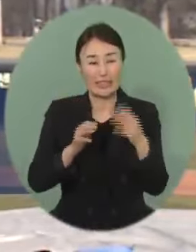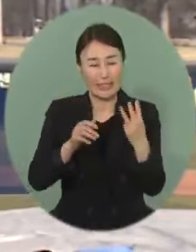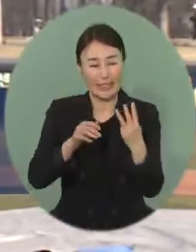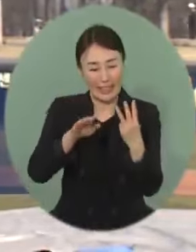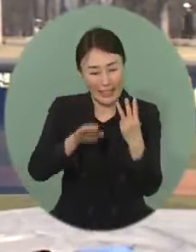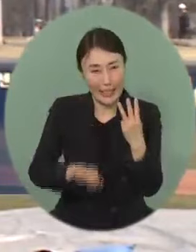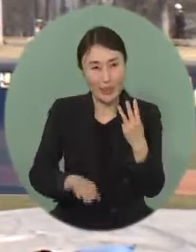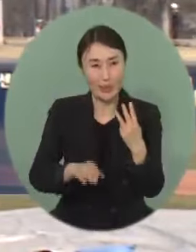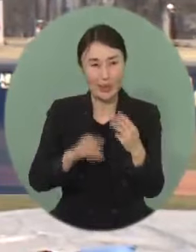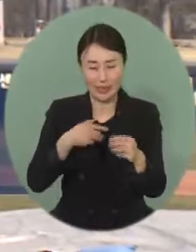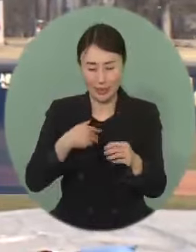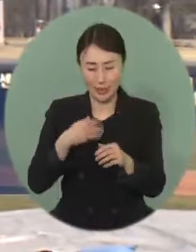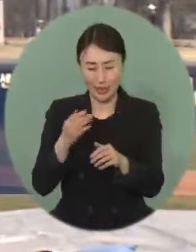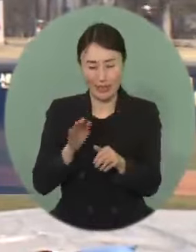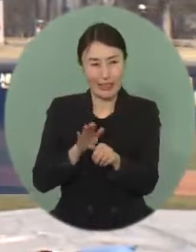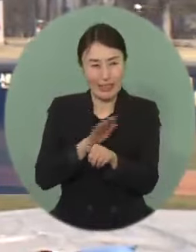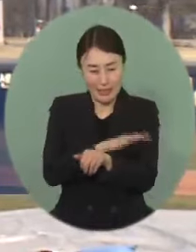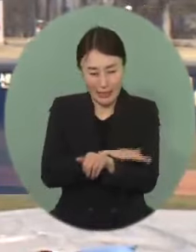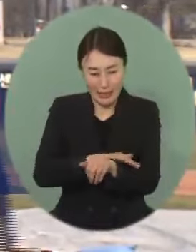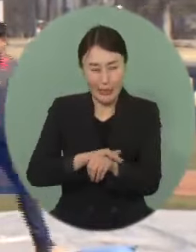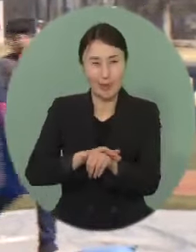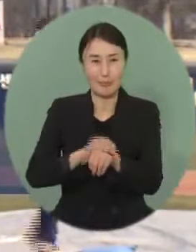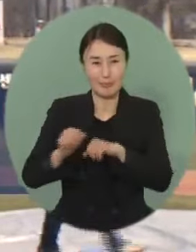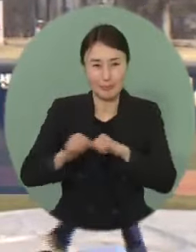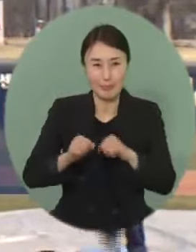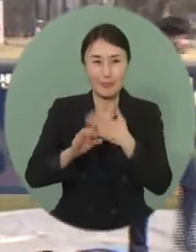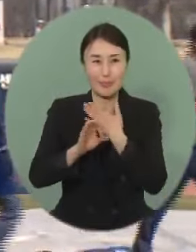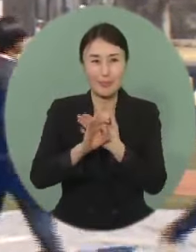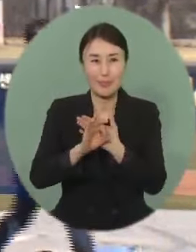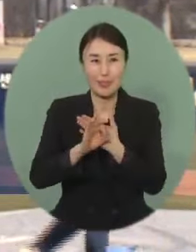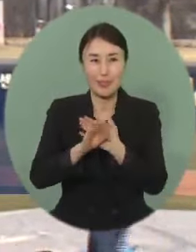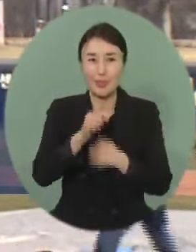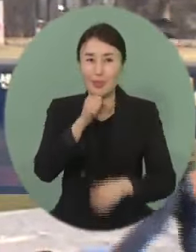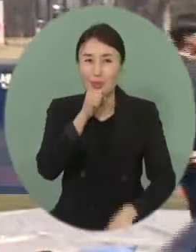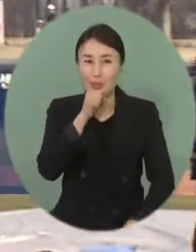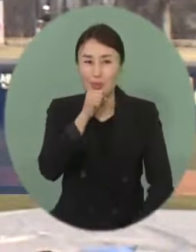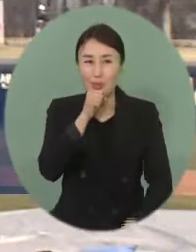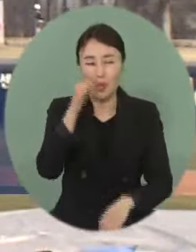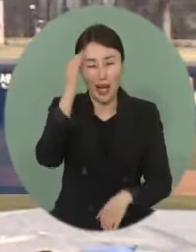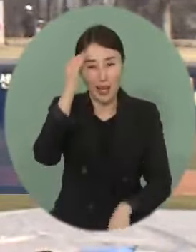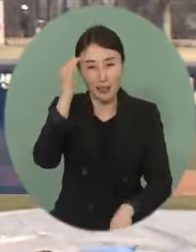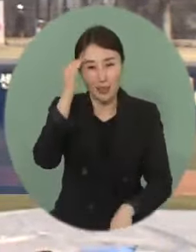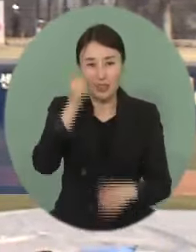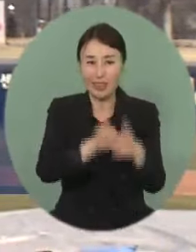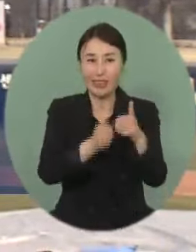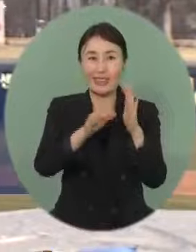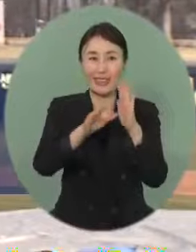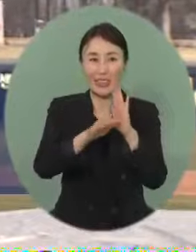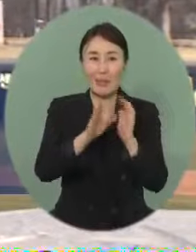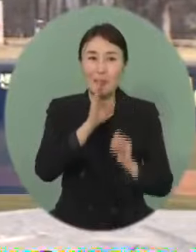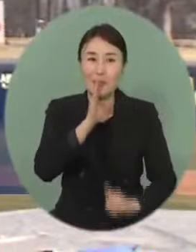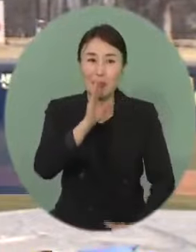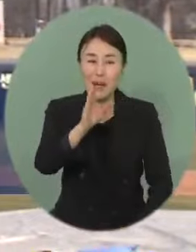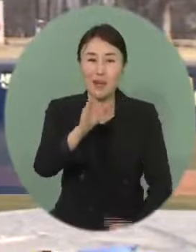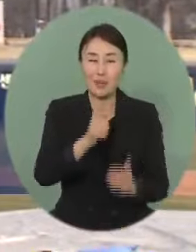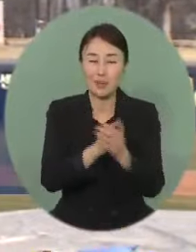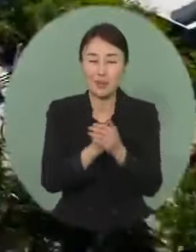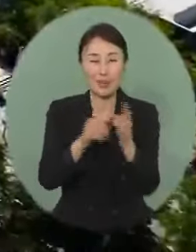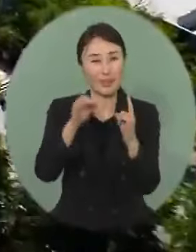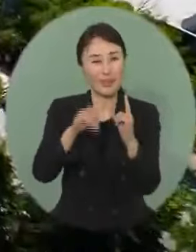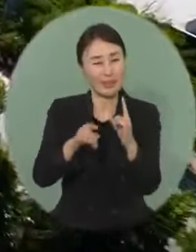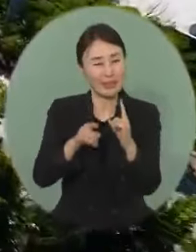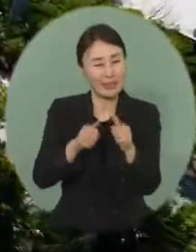잘 받쳐준다면 또 좀 더 높은 곳에서 가려고 아니면 한국 시리즈를 바로 직행할 수 있다고